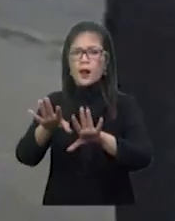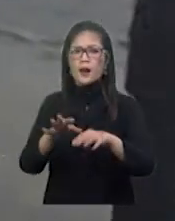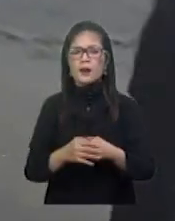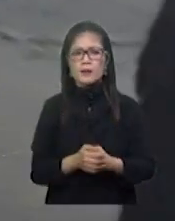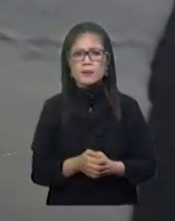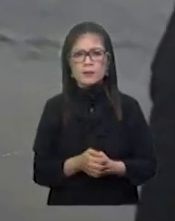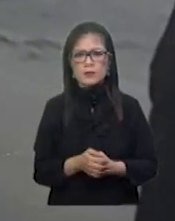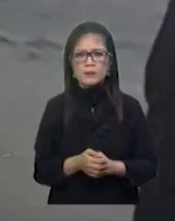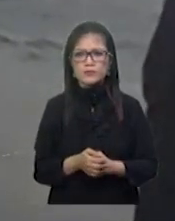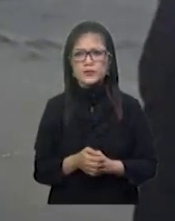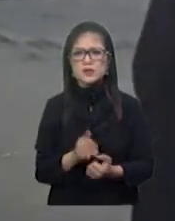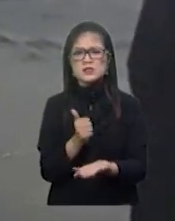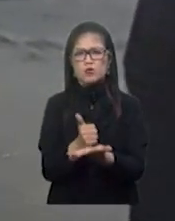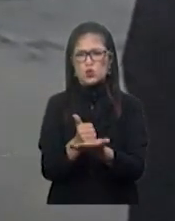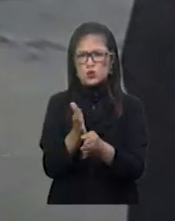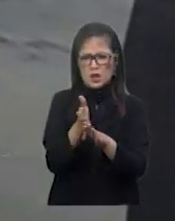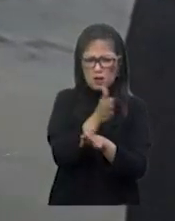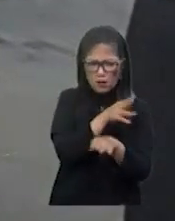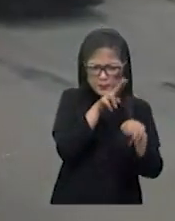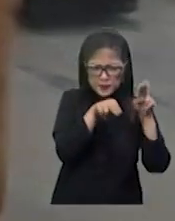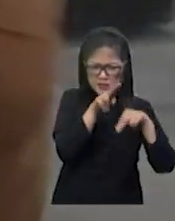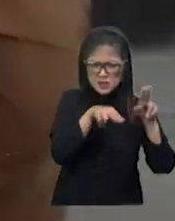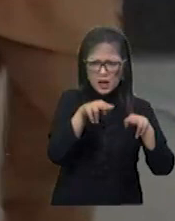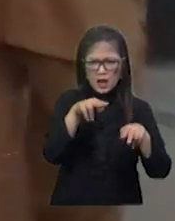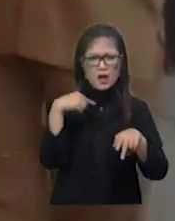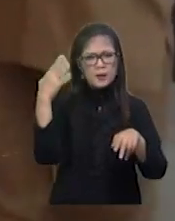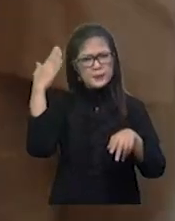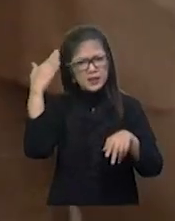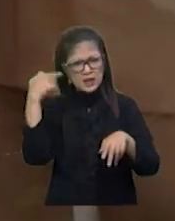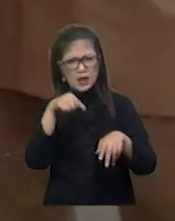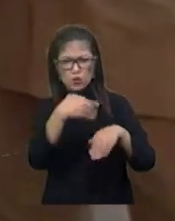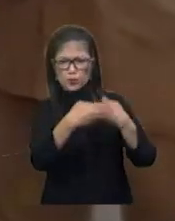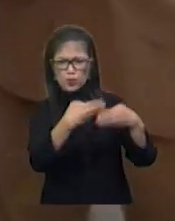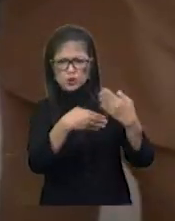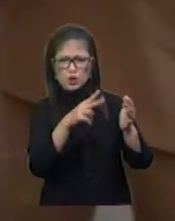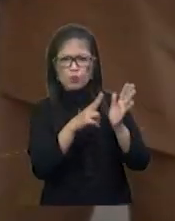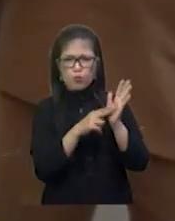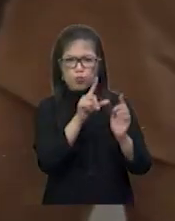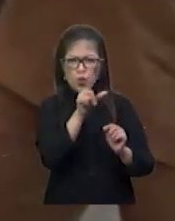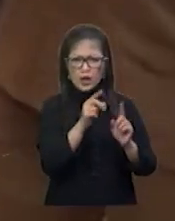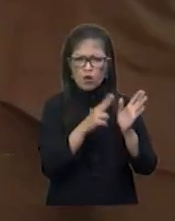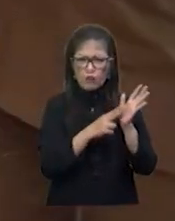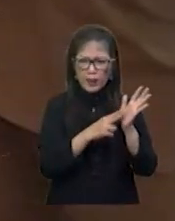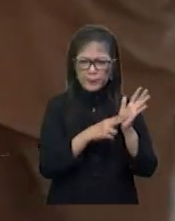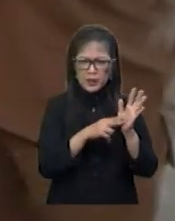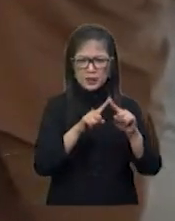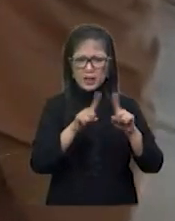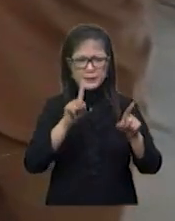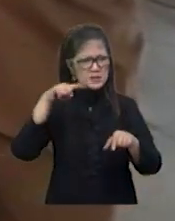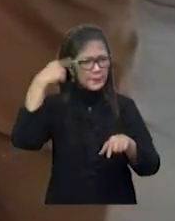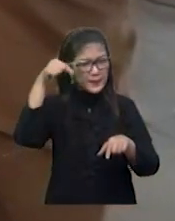Padahal hasil pemeriksaan tim Satgas, minyak kita sudah diproduksi sejak bulan November 2022, namun hingga bulan Februari tak